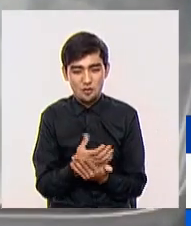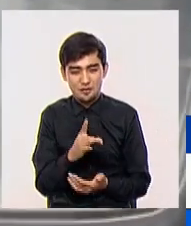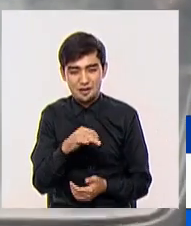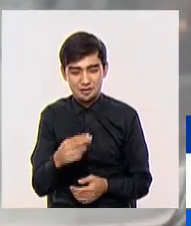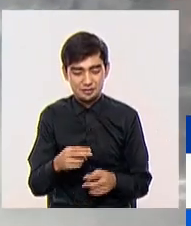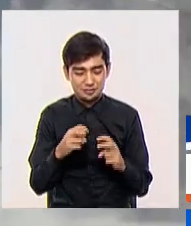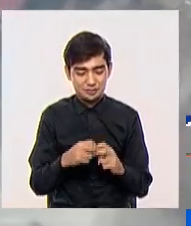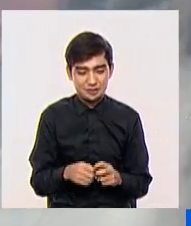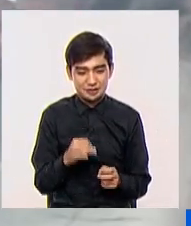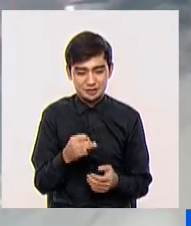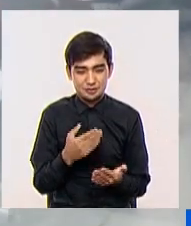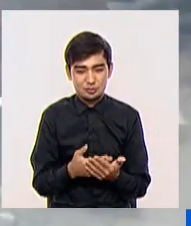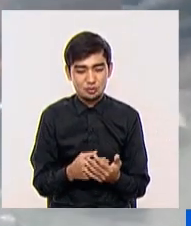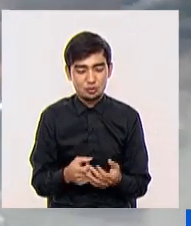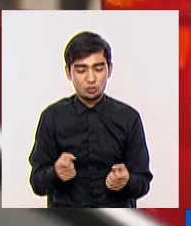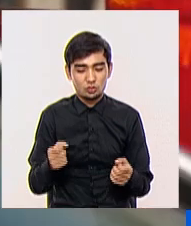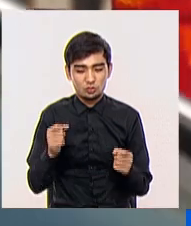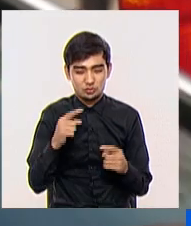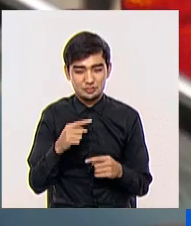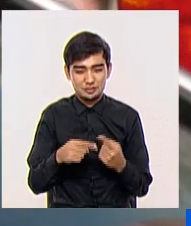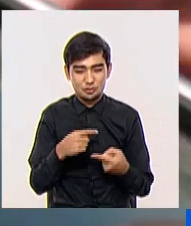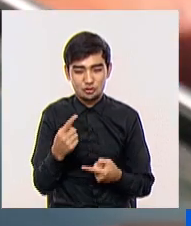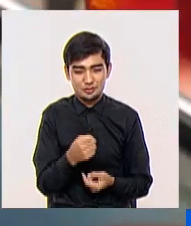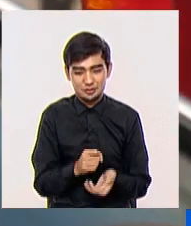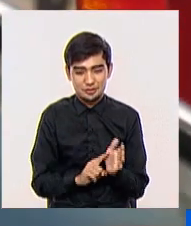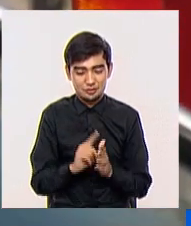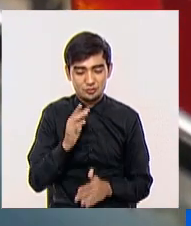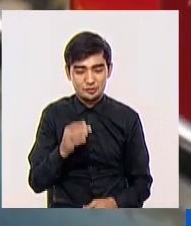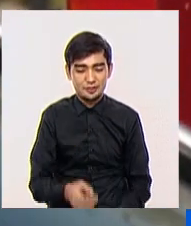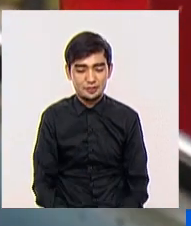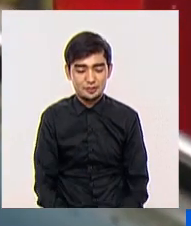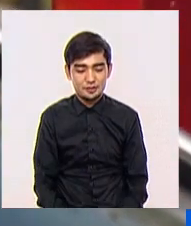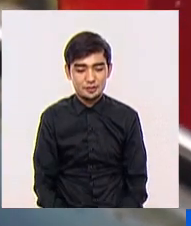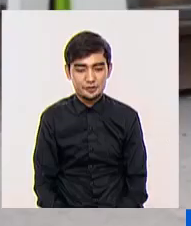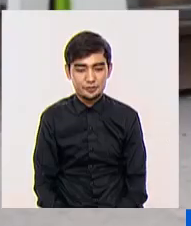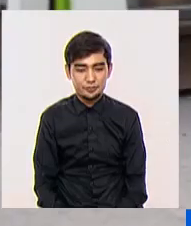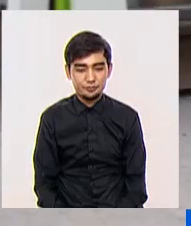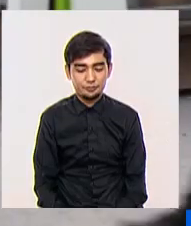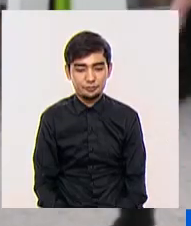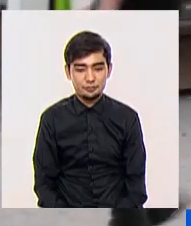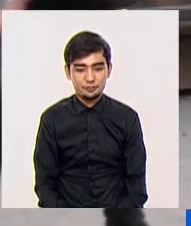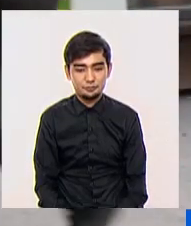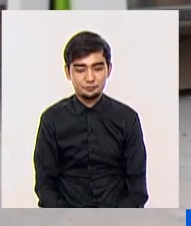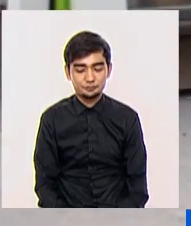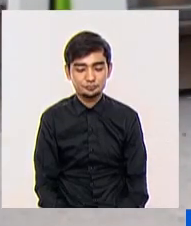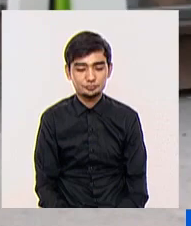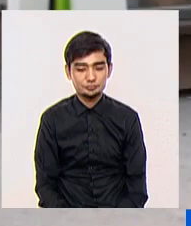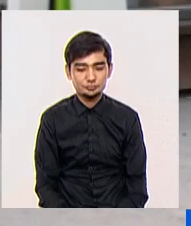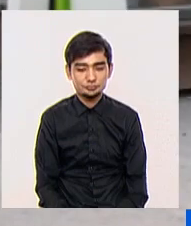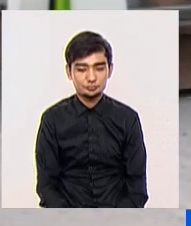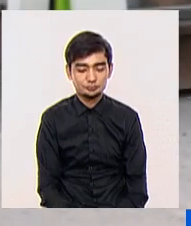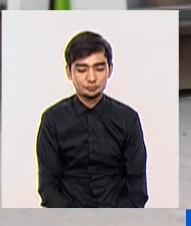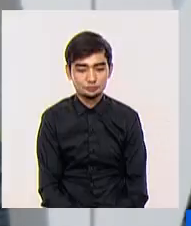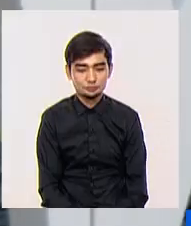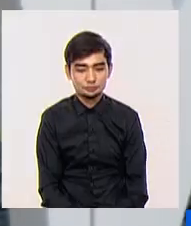рейды. Вероятно, это случится не раньше следующей недели. Зарина Беремкул, Ахмедияр Ильясов, Информбюро, Нур-Султан.